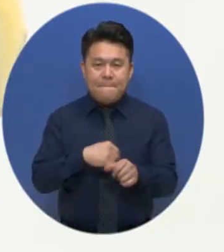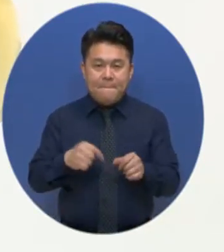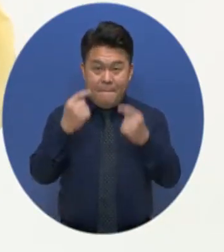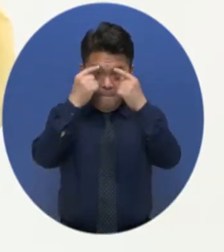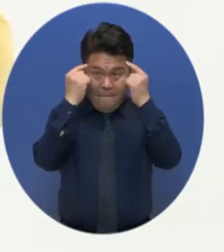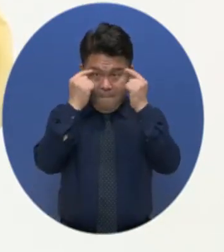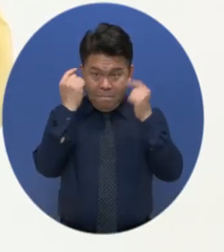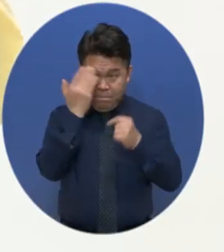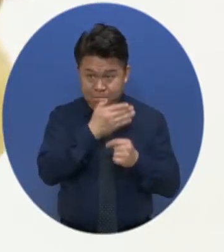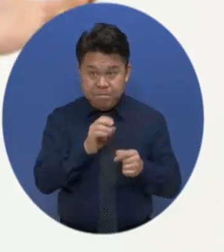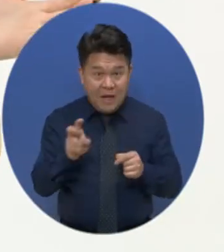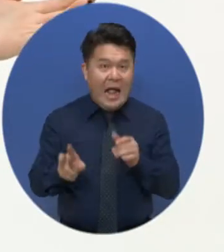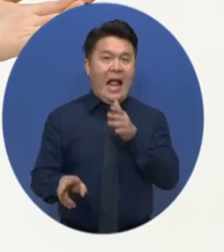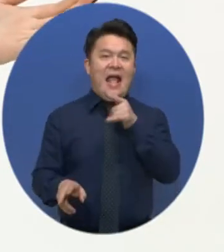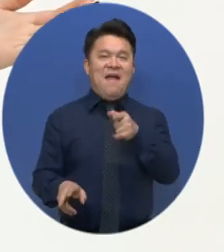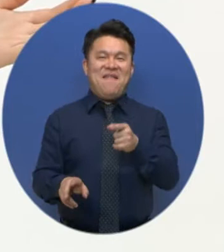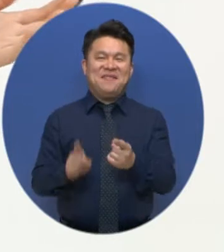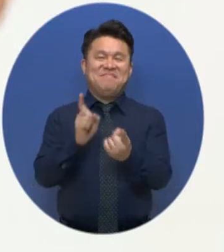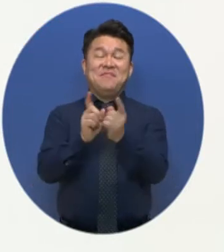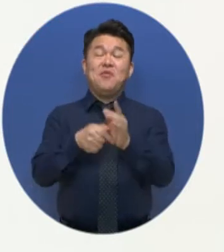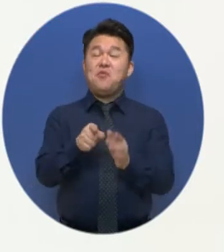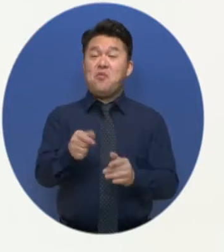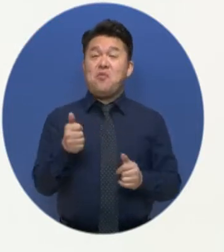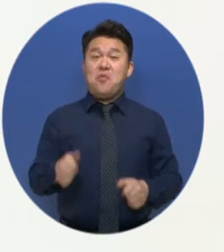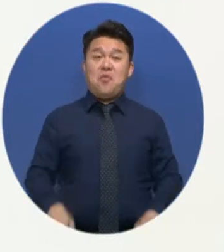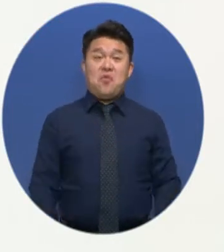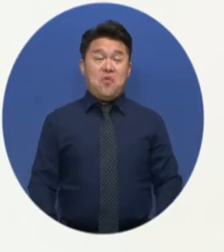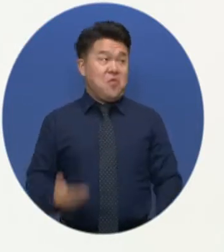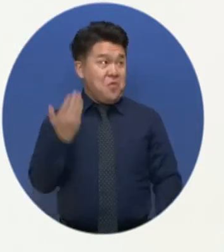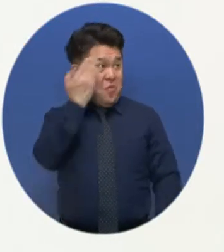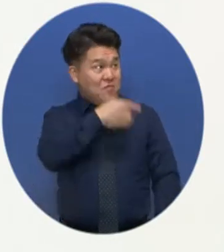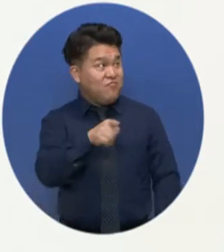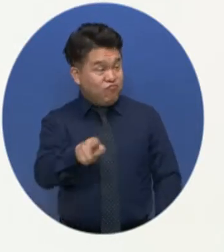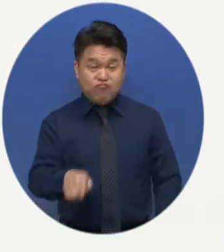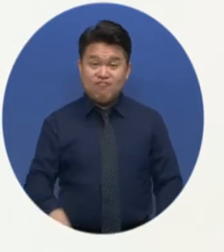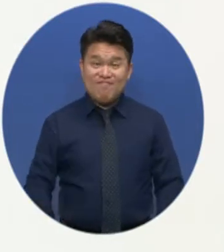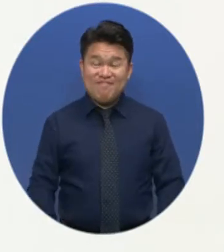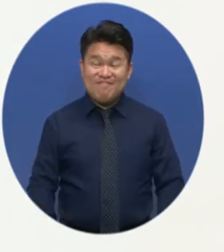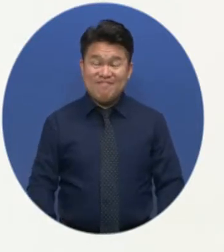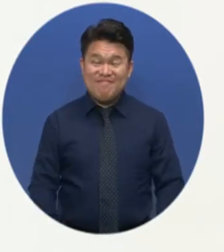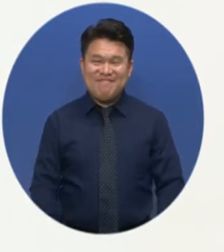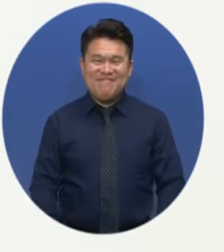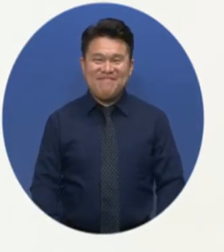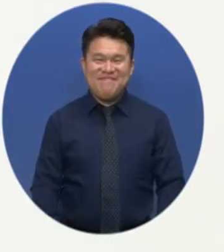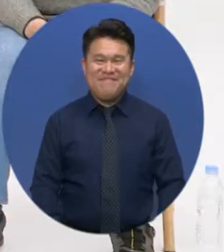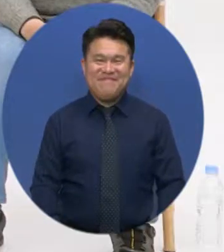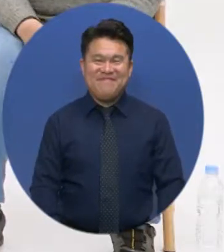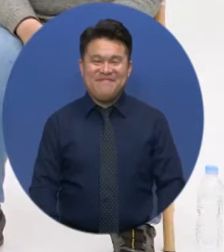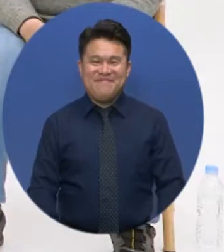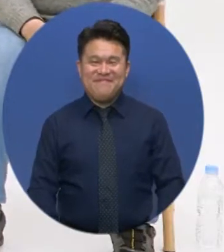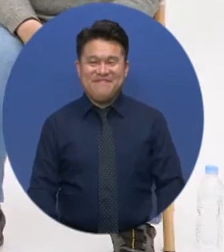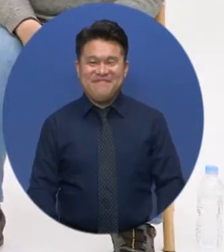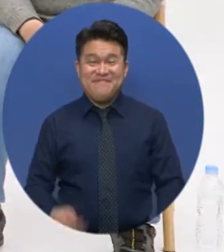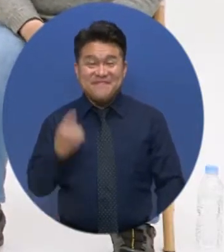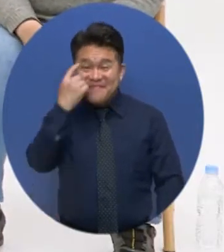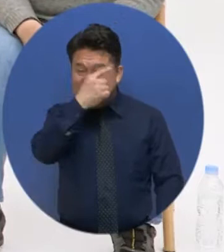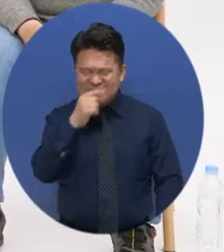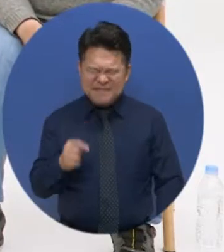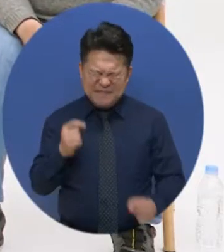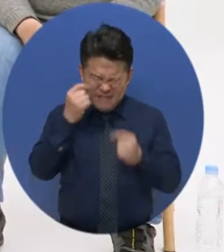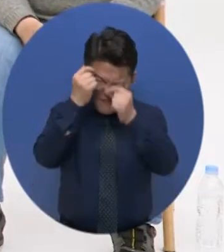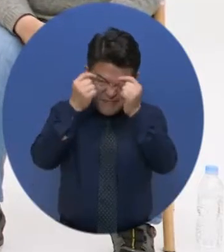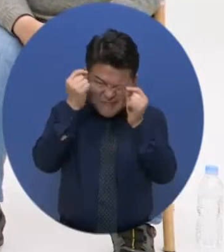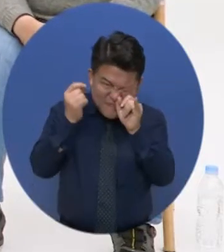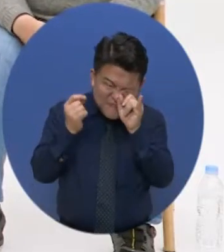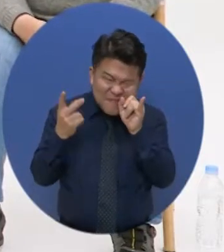정리가 깔끔하게 되어 있으면 딱 첫 인상 봤을 때 되게 깔끔하다라는 그런 생각이 드는데 아무래도 좀 눈썹이 약간